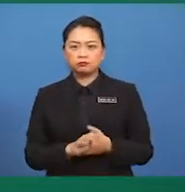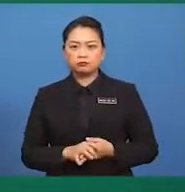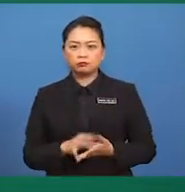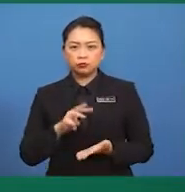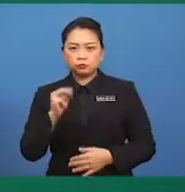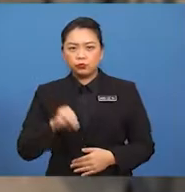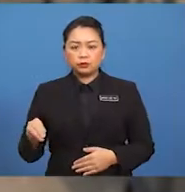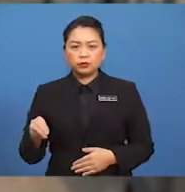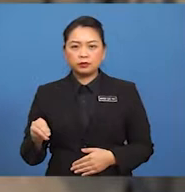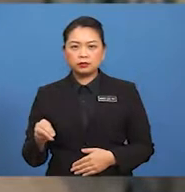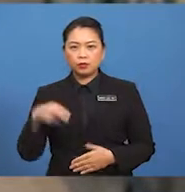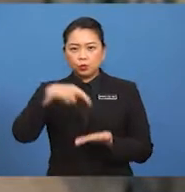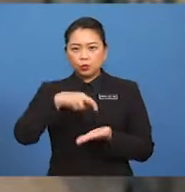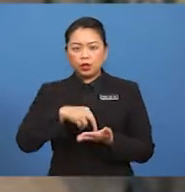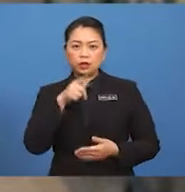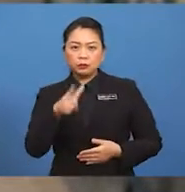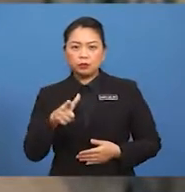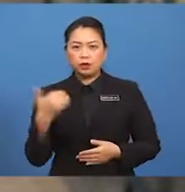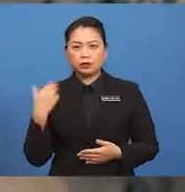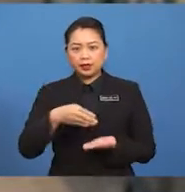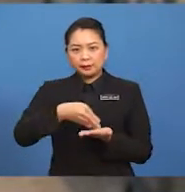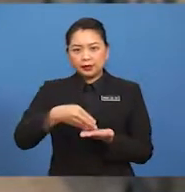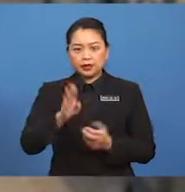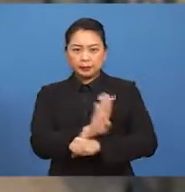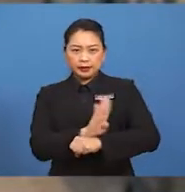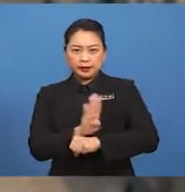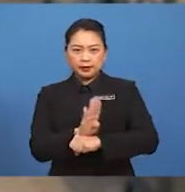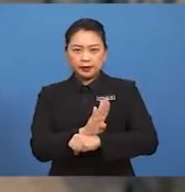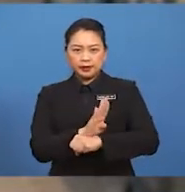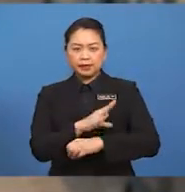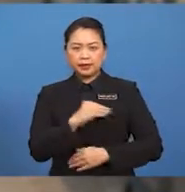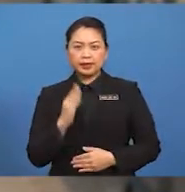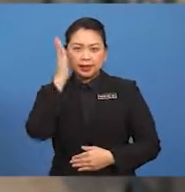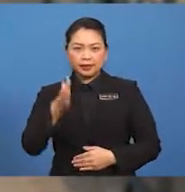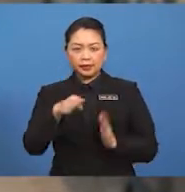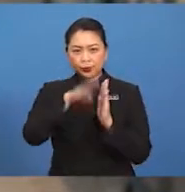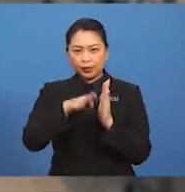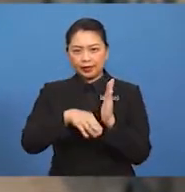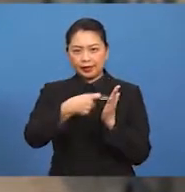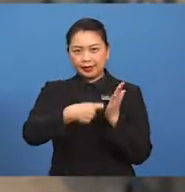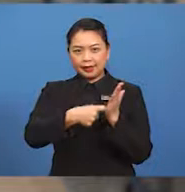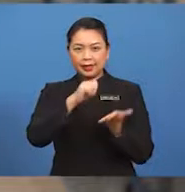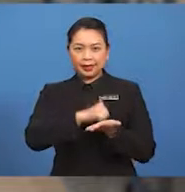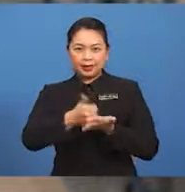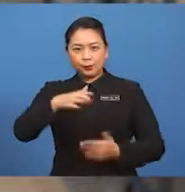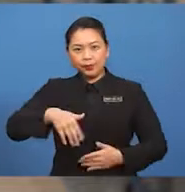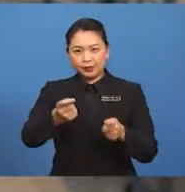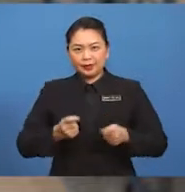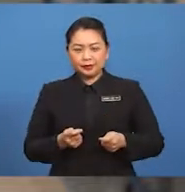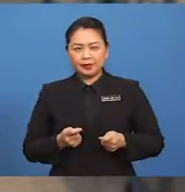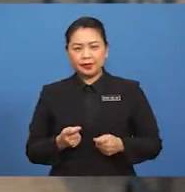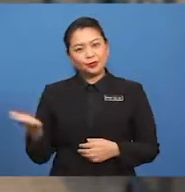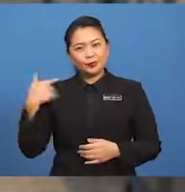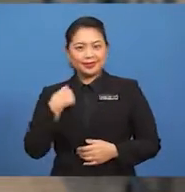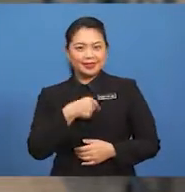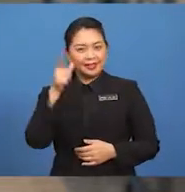Murid-murid, hutang lapuk merupakan satu belanja perniagaan dan akan mengurangkan nilai akaun belum terima. Jom